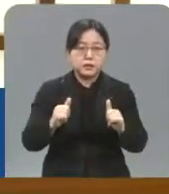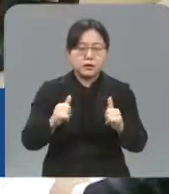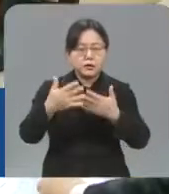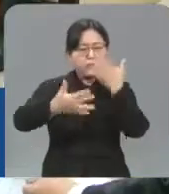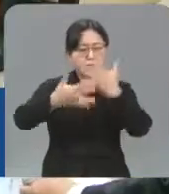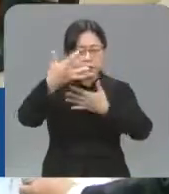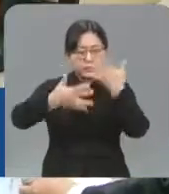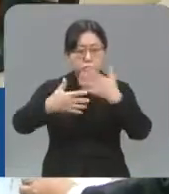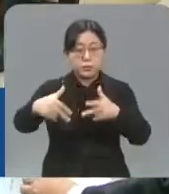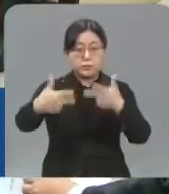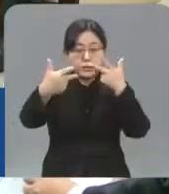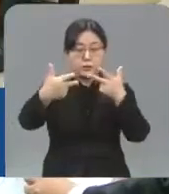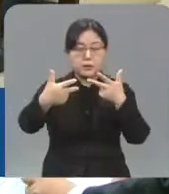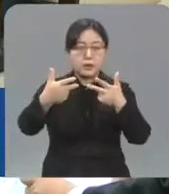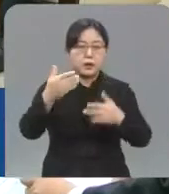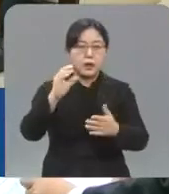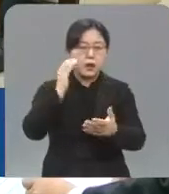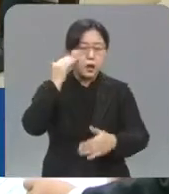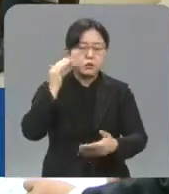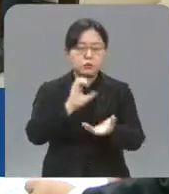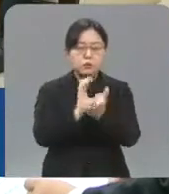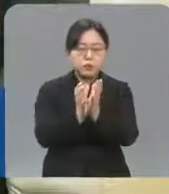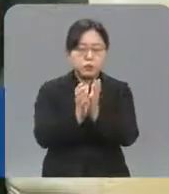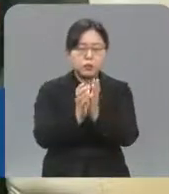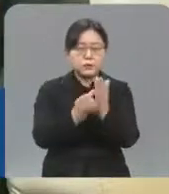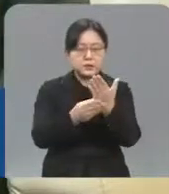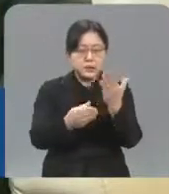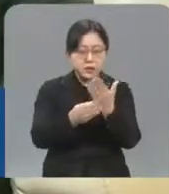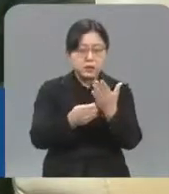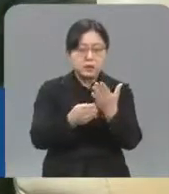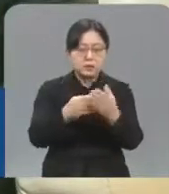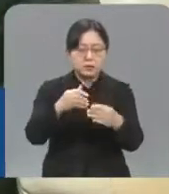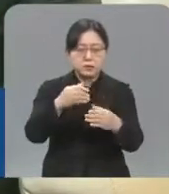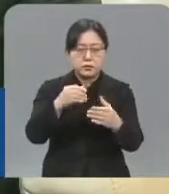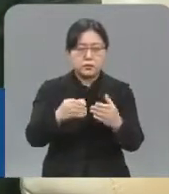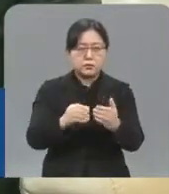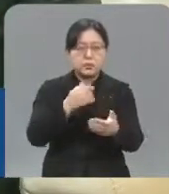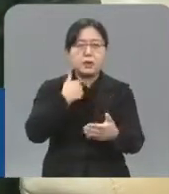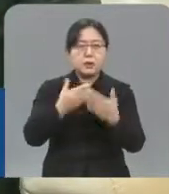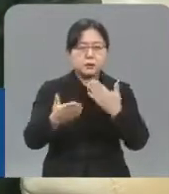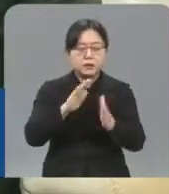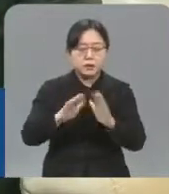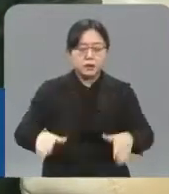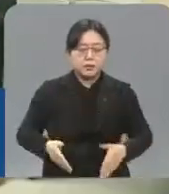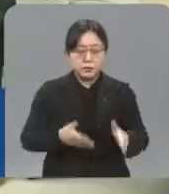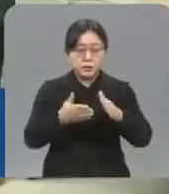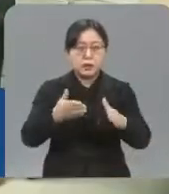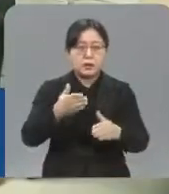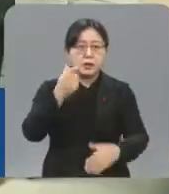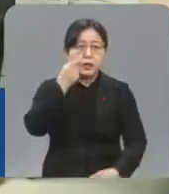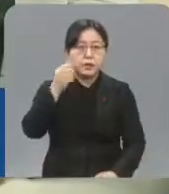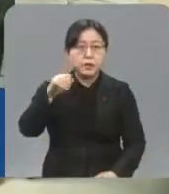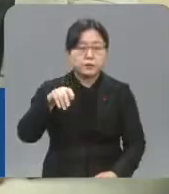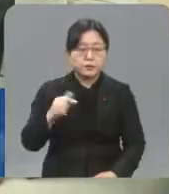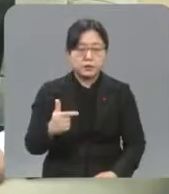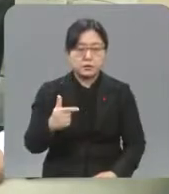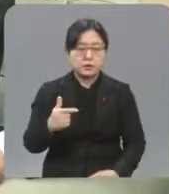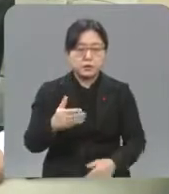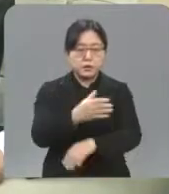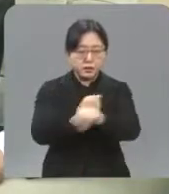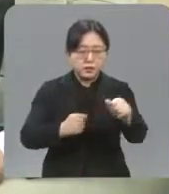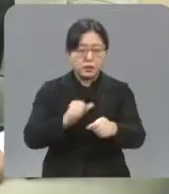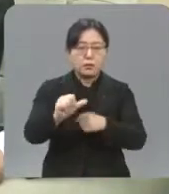화상으로 연결해 한국 꽃차와 다도를 체험하는 이 프로그램은 전남도와 일본 고치현의